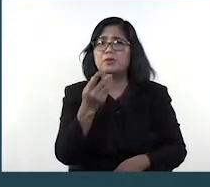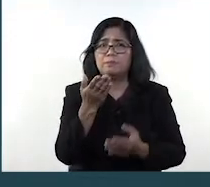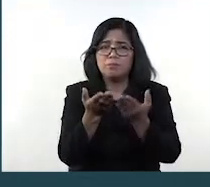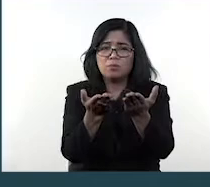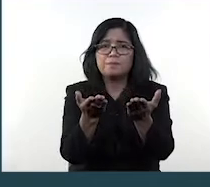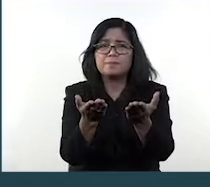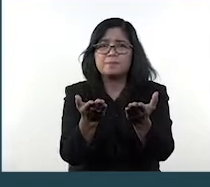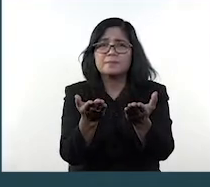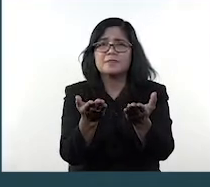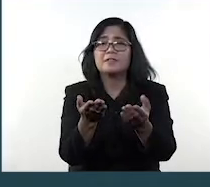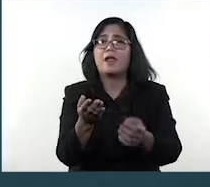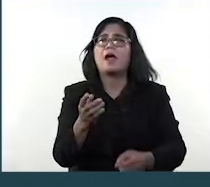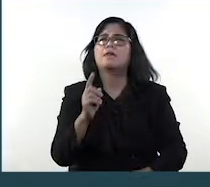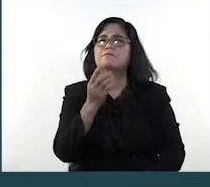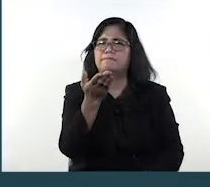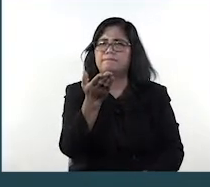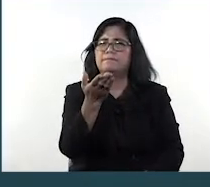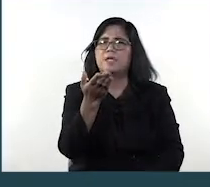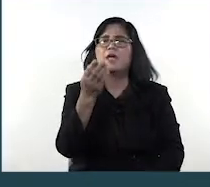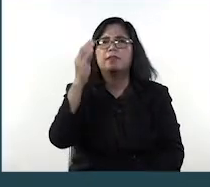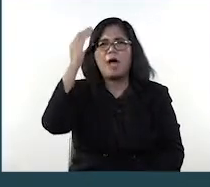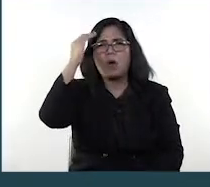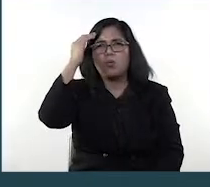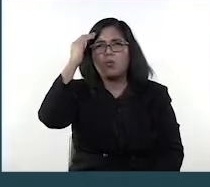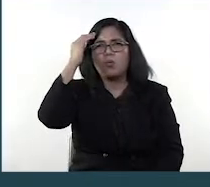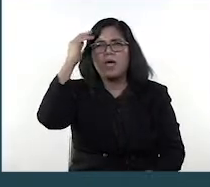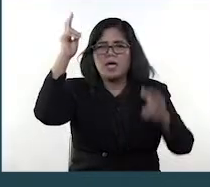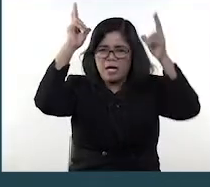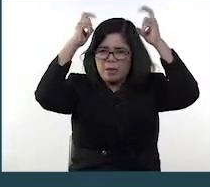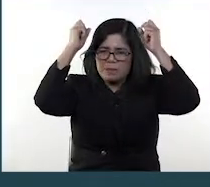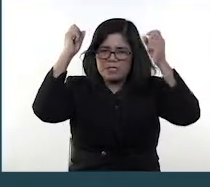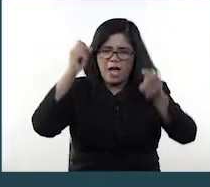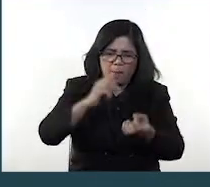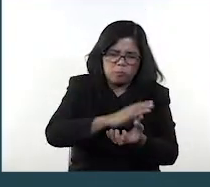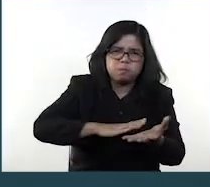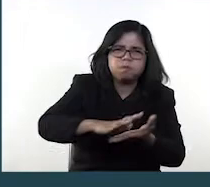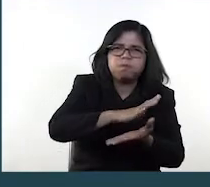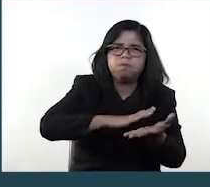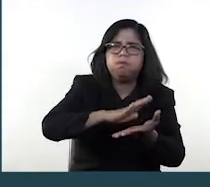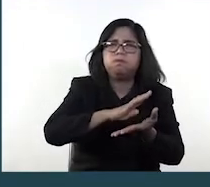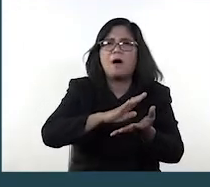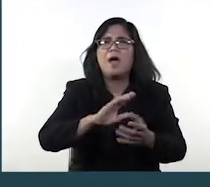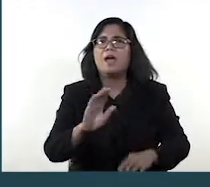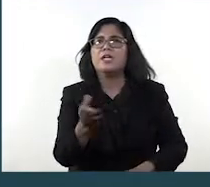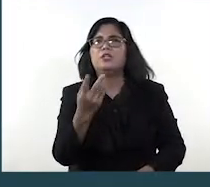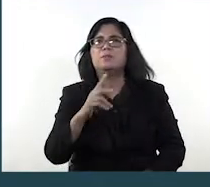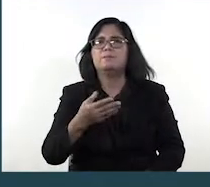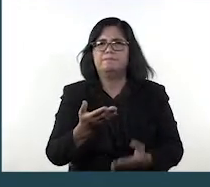engkau tahu sekarang yo yo iblis sedang terlibat dan mengacak-ngacak hidup saudara selanjutnya